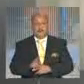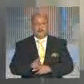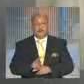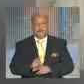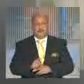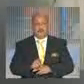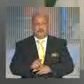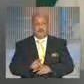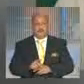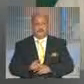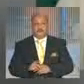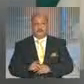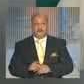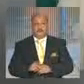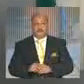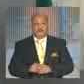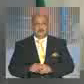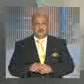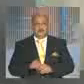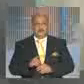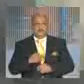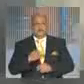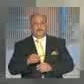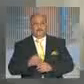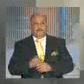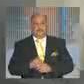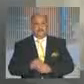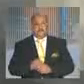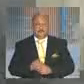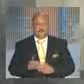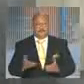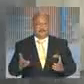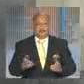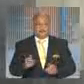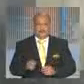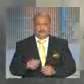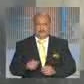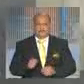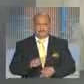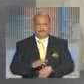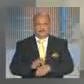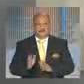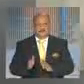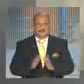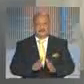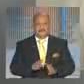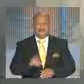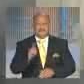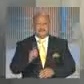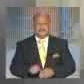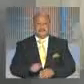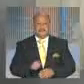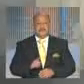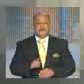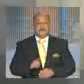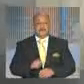في البلدان المتقدمة، كل أكثر حاجة يوصلوا لها 50-60%. هذا راجع انه